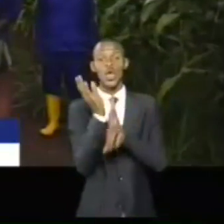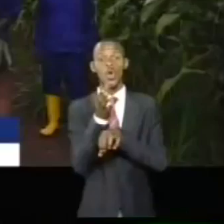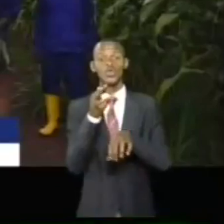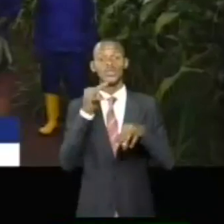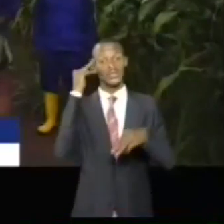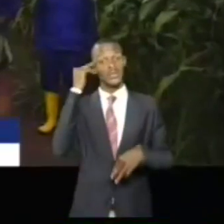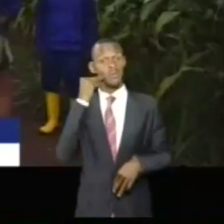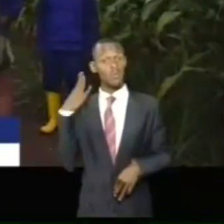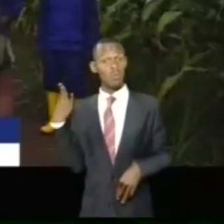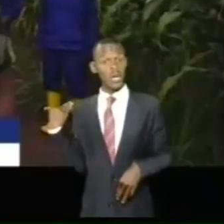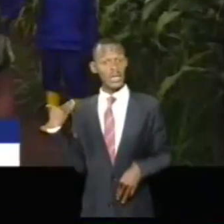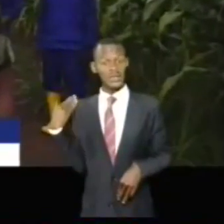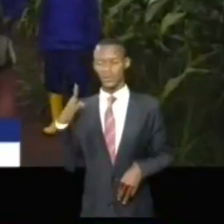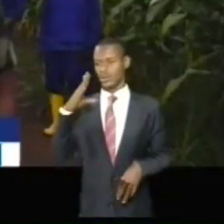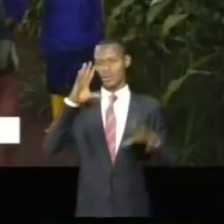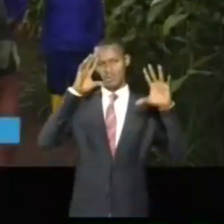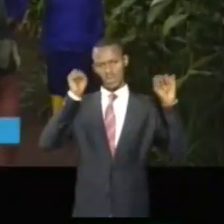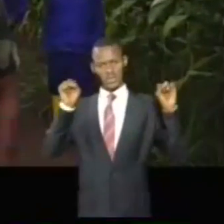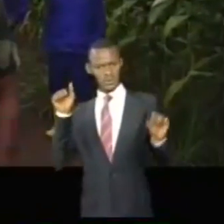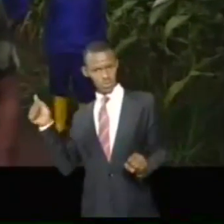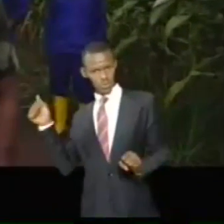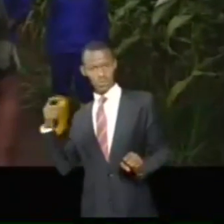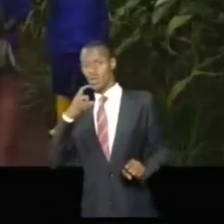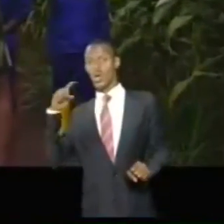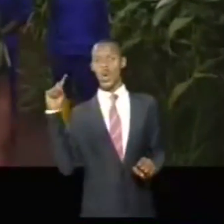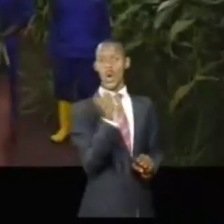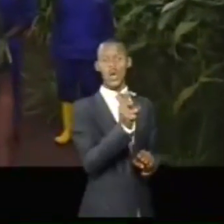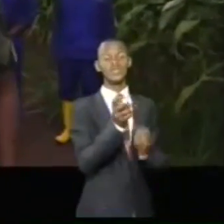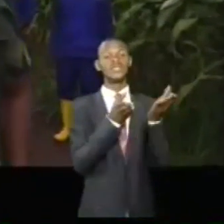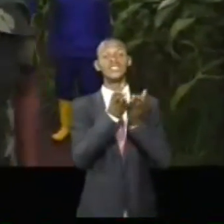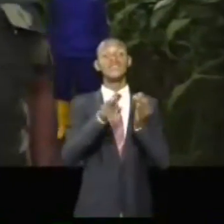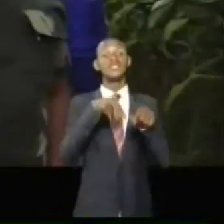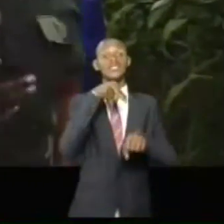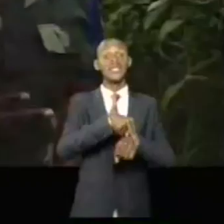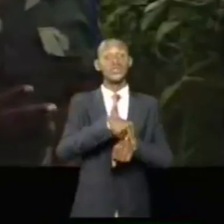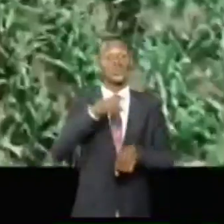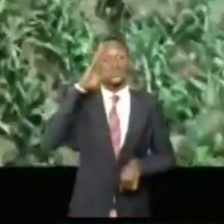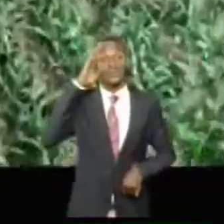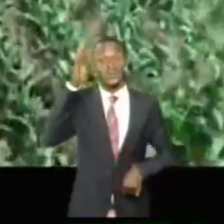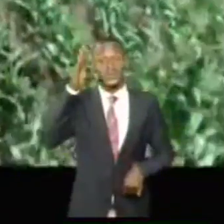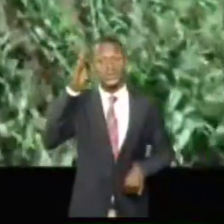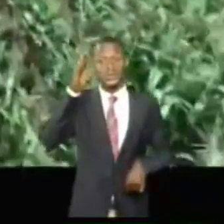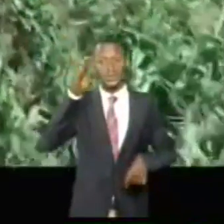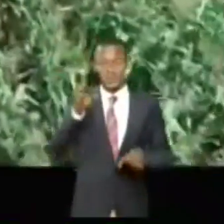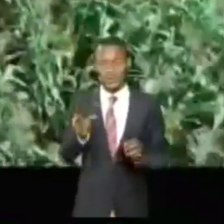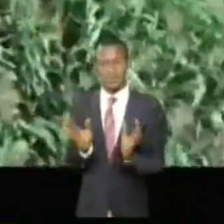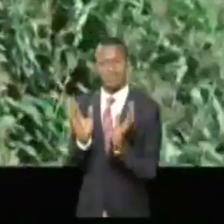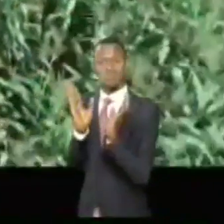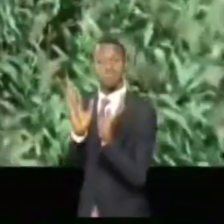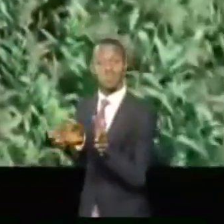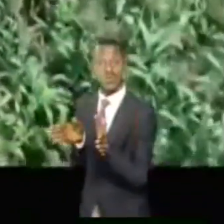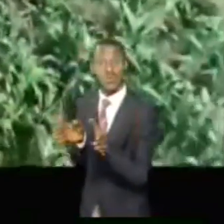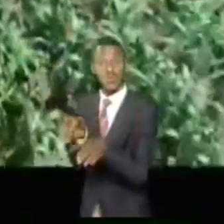au commandant du service national de redynamiser le service national sur l'ensemble du territoire. Kanyamakasese, ce n'est qu'un des